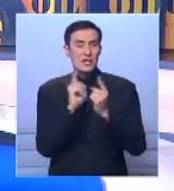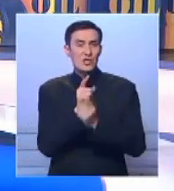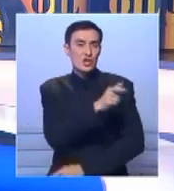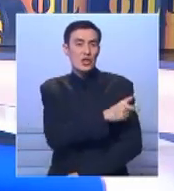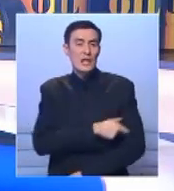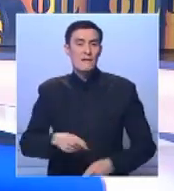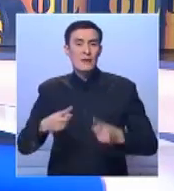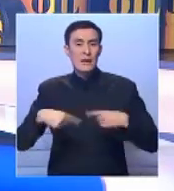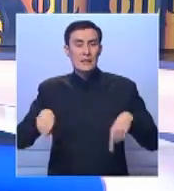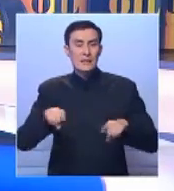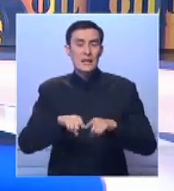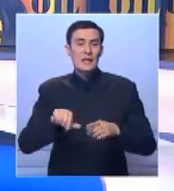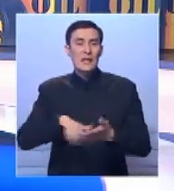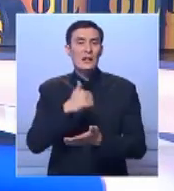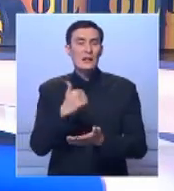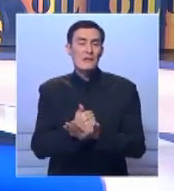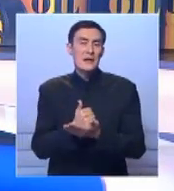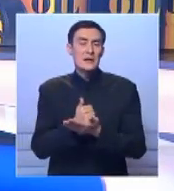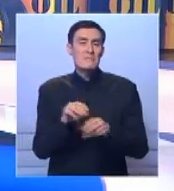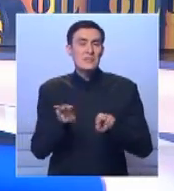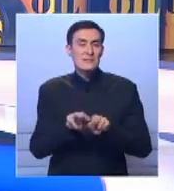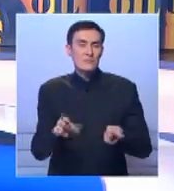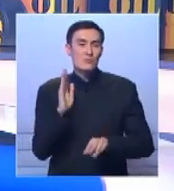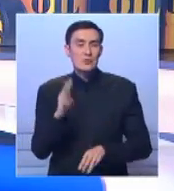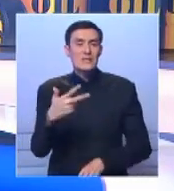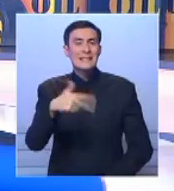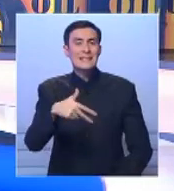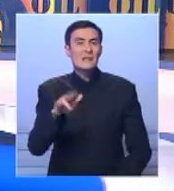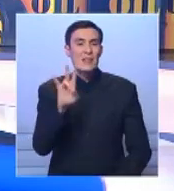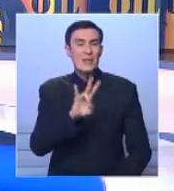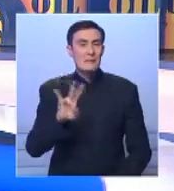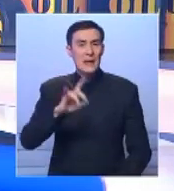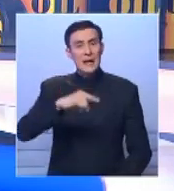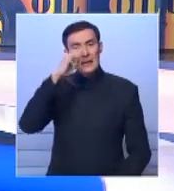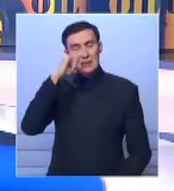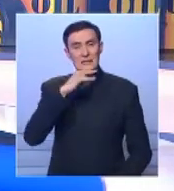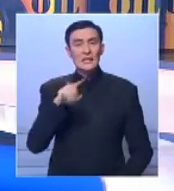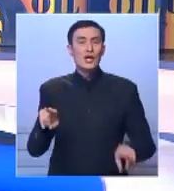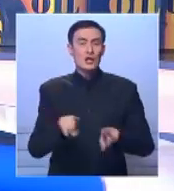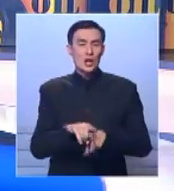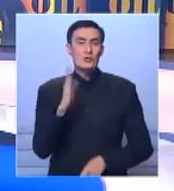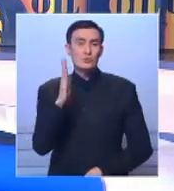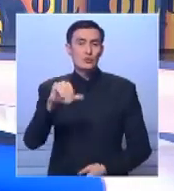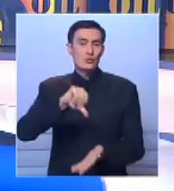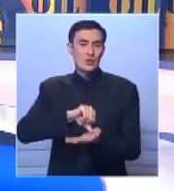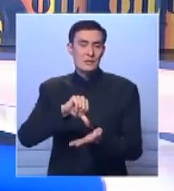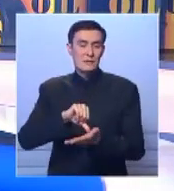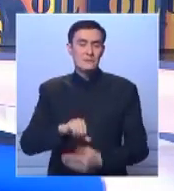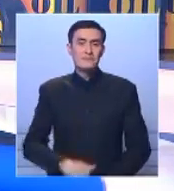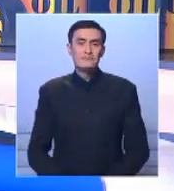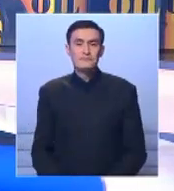членов картеля на уровне глав профильных ведомств пройдет 30 ноября. Казахстан также примет в ней участие.